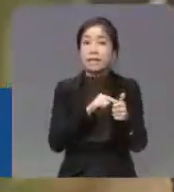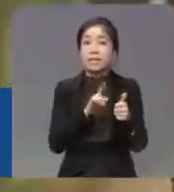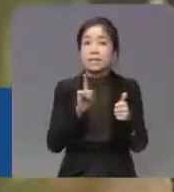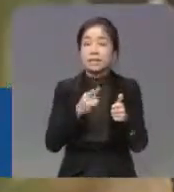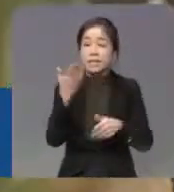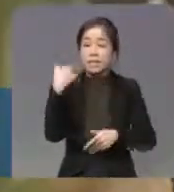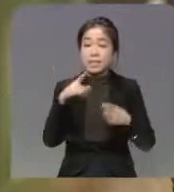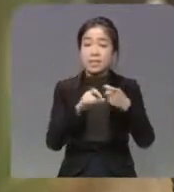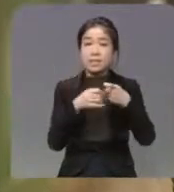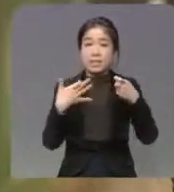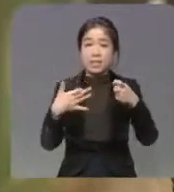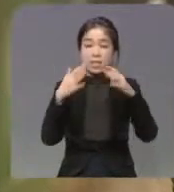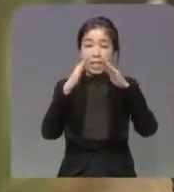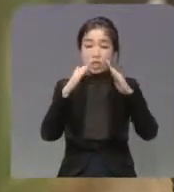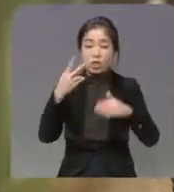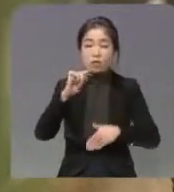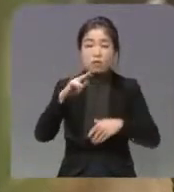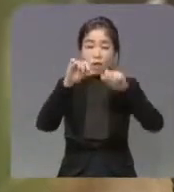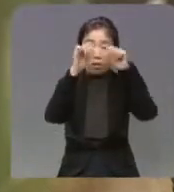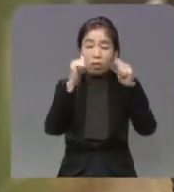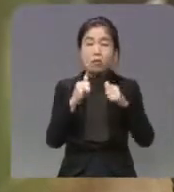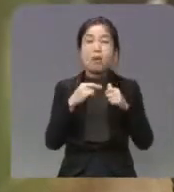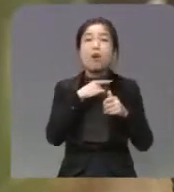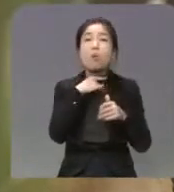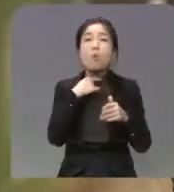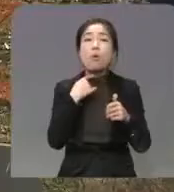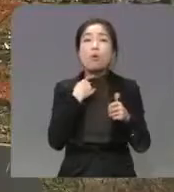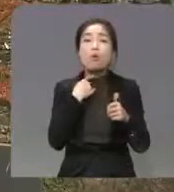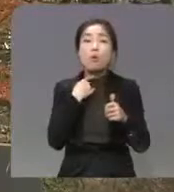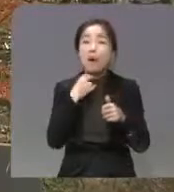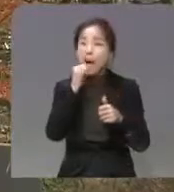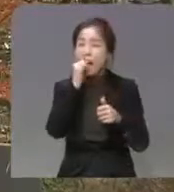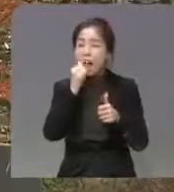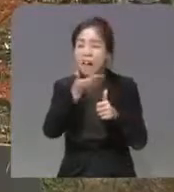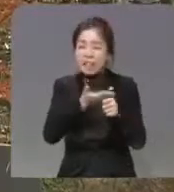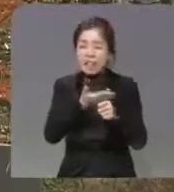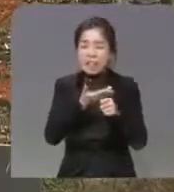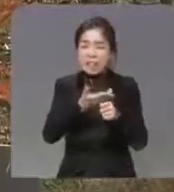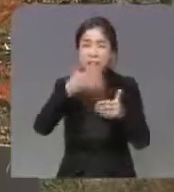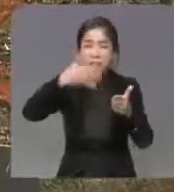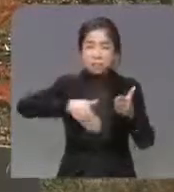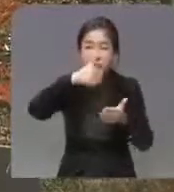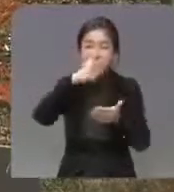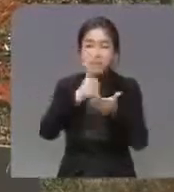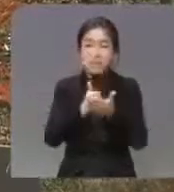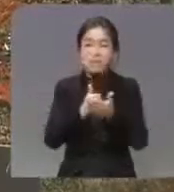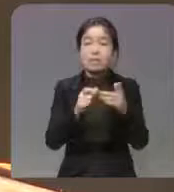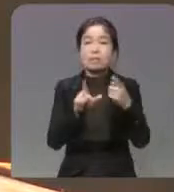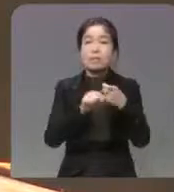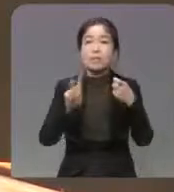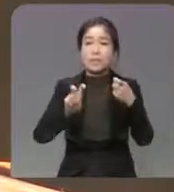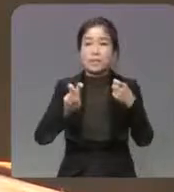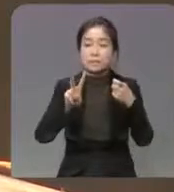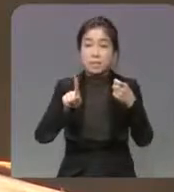지난 19일 전두환 동상의 목 부분을 쇠톱으로 절단하려 한 혐의로 지난 21일